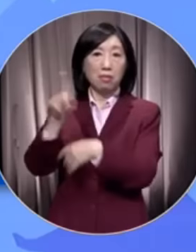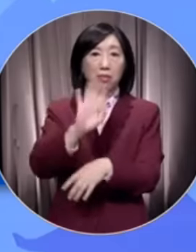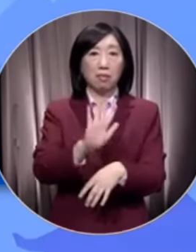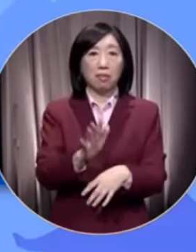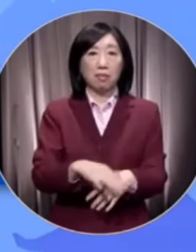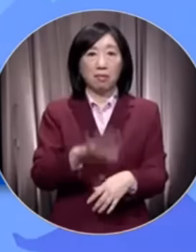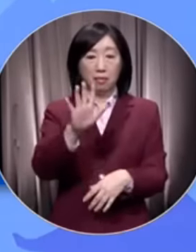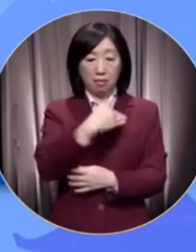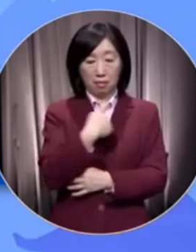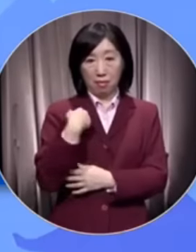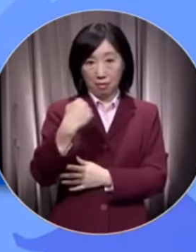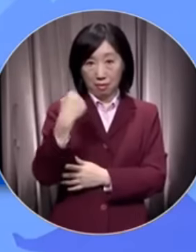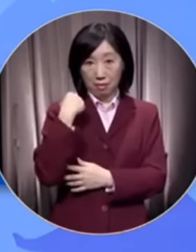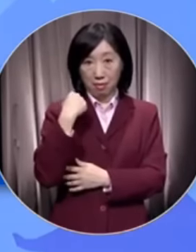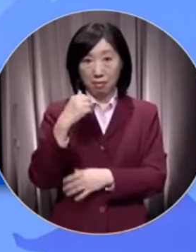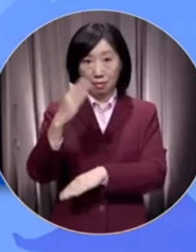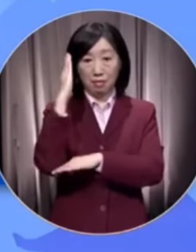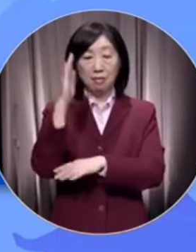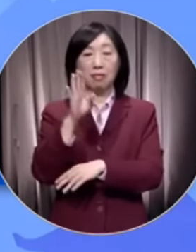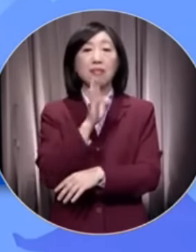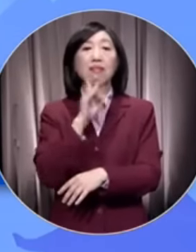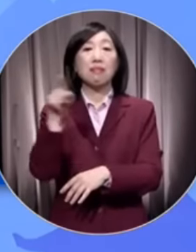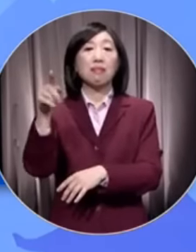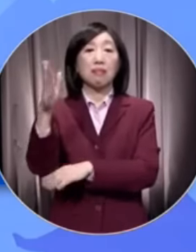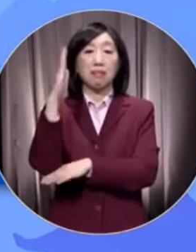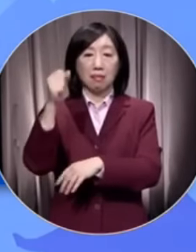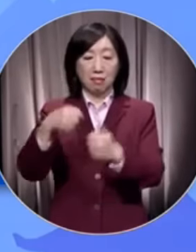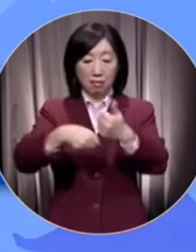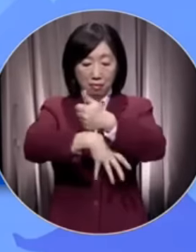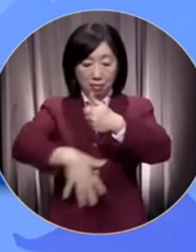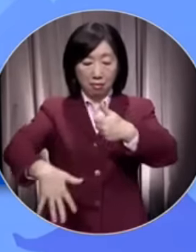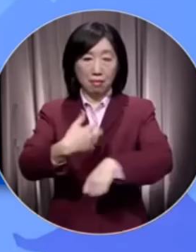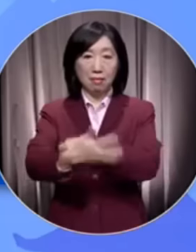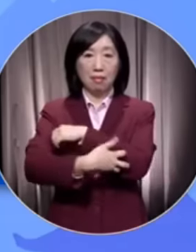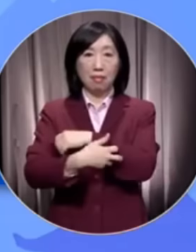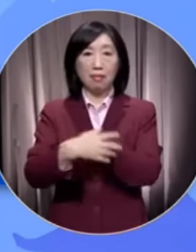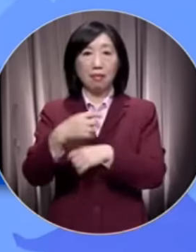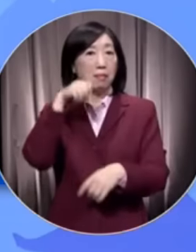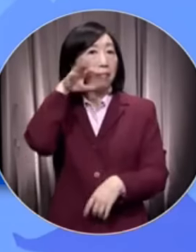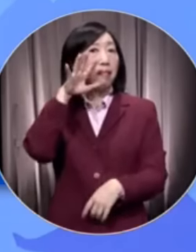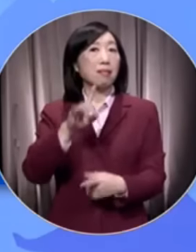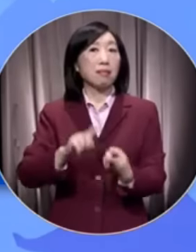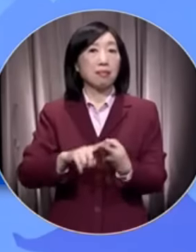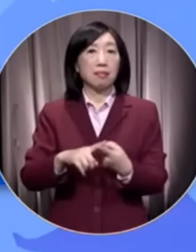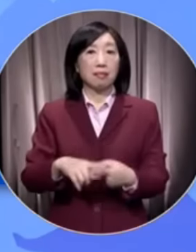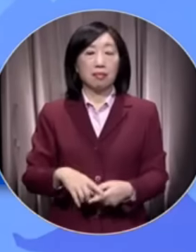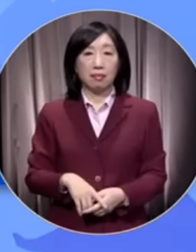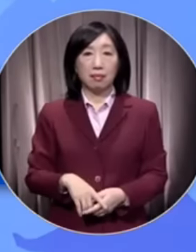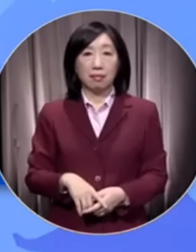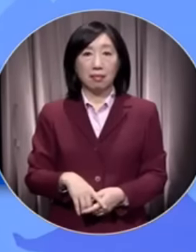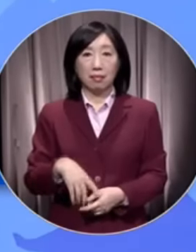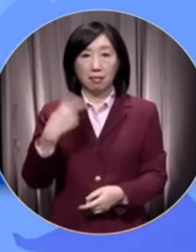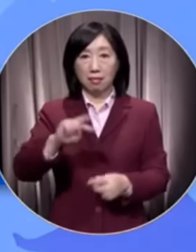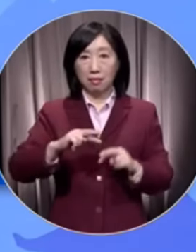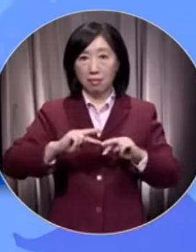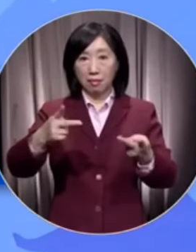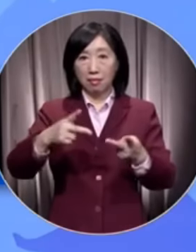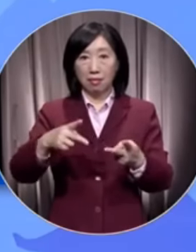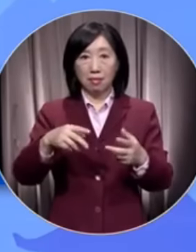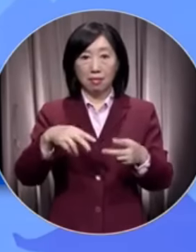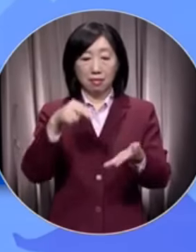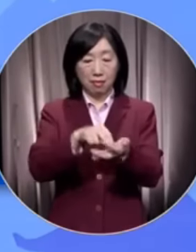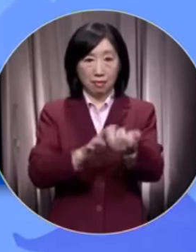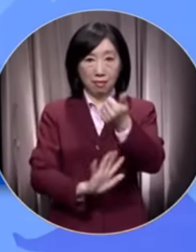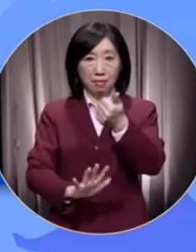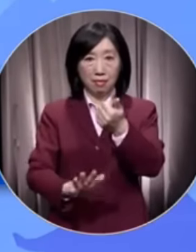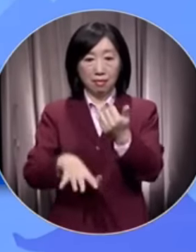才是公务人员最大的光荣。第三，我要启动国会改革，我们要改革立委的选制，解